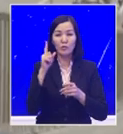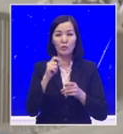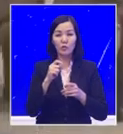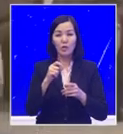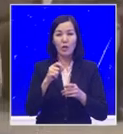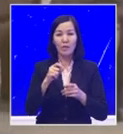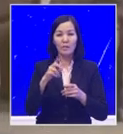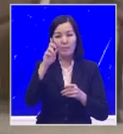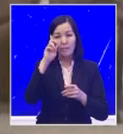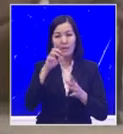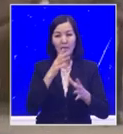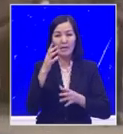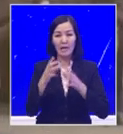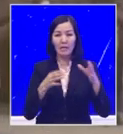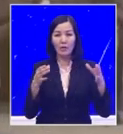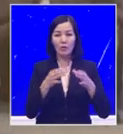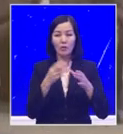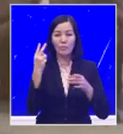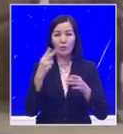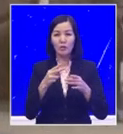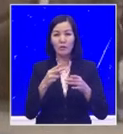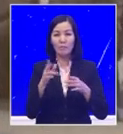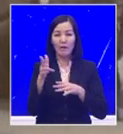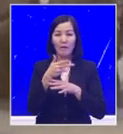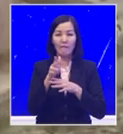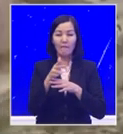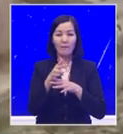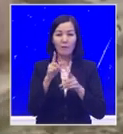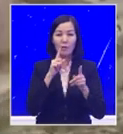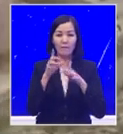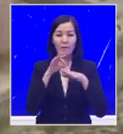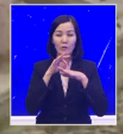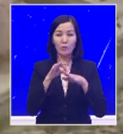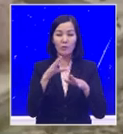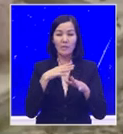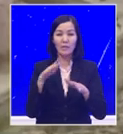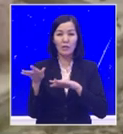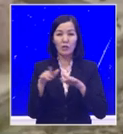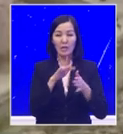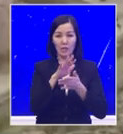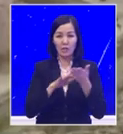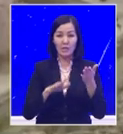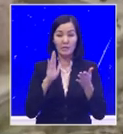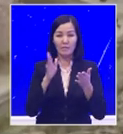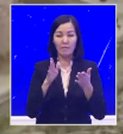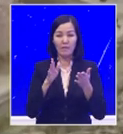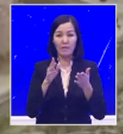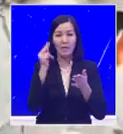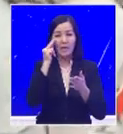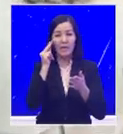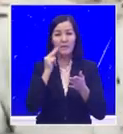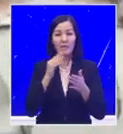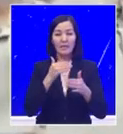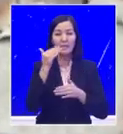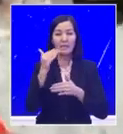және халықаралық ұйымдармен 20-дан астам видеоконференция өткізген. Алдағы уақытта бұл шаралар жалғасын табады, дейді Қытай сыртқы